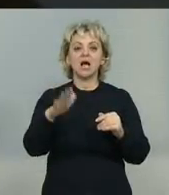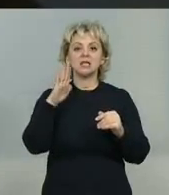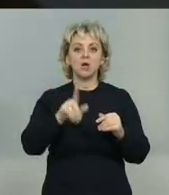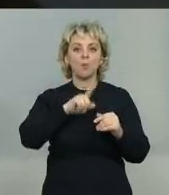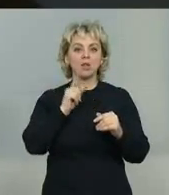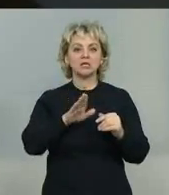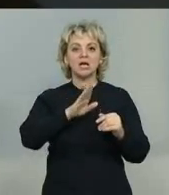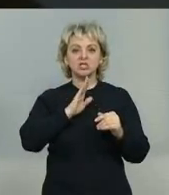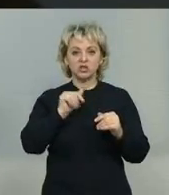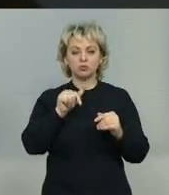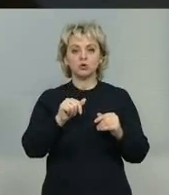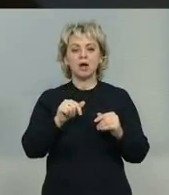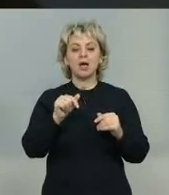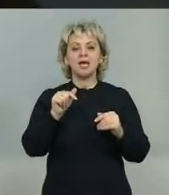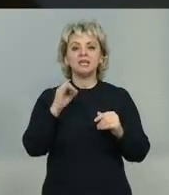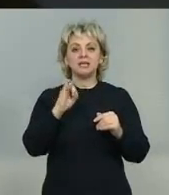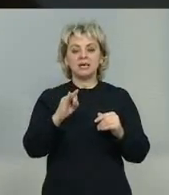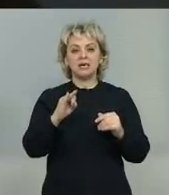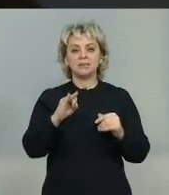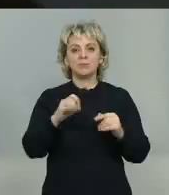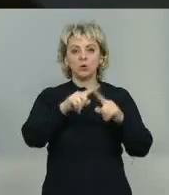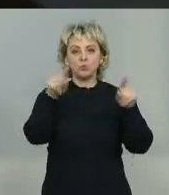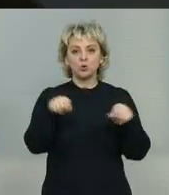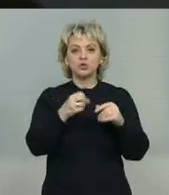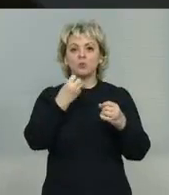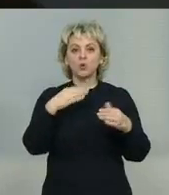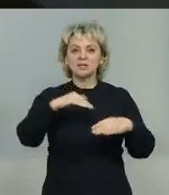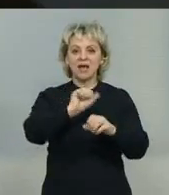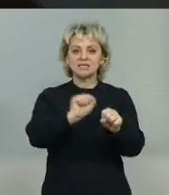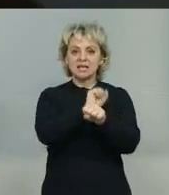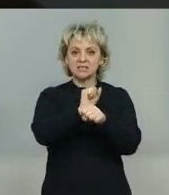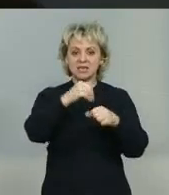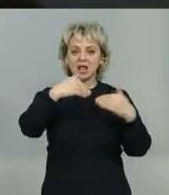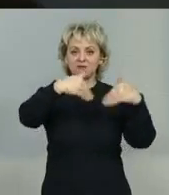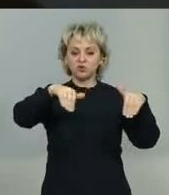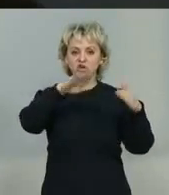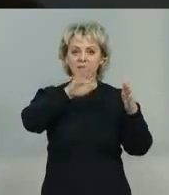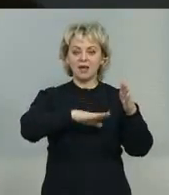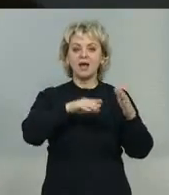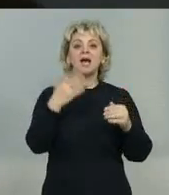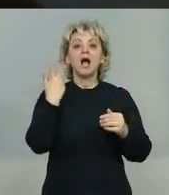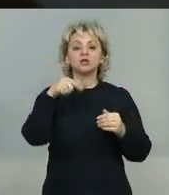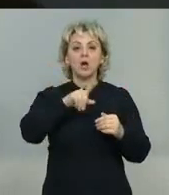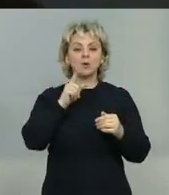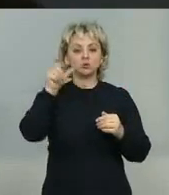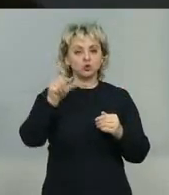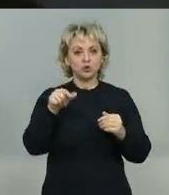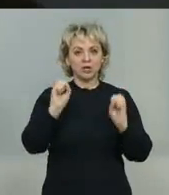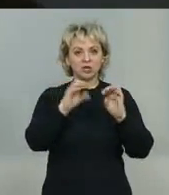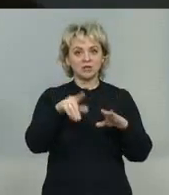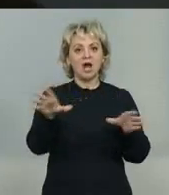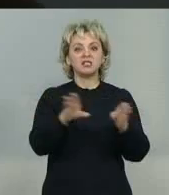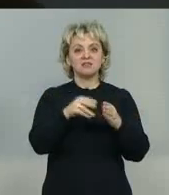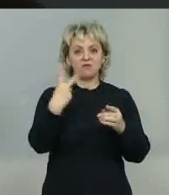проголосовала молодая девушка, и бюллетень просто застрял в щели, и когда молодой человек кинул,